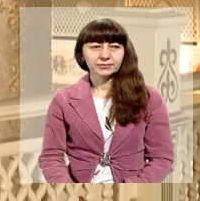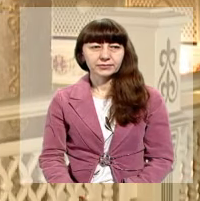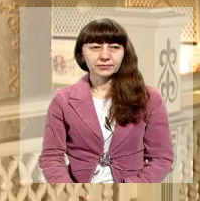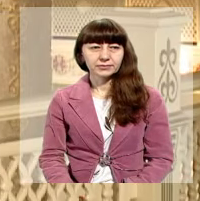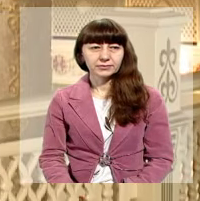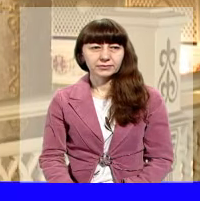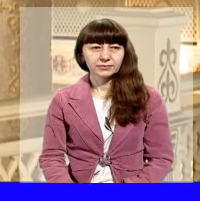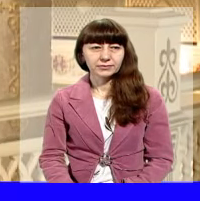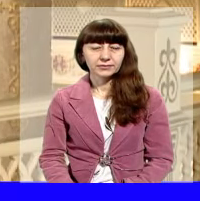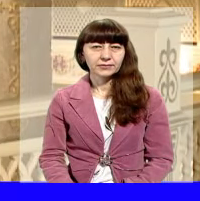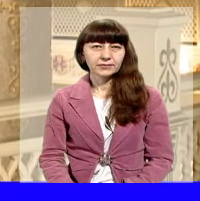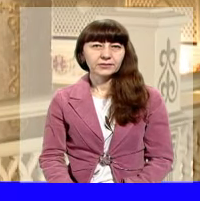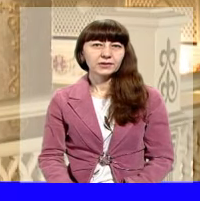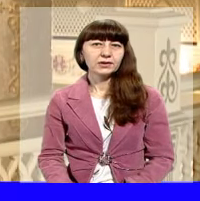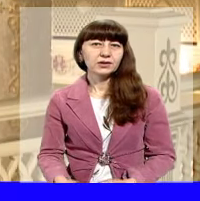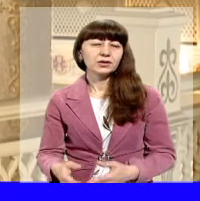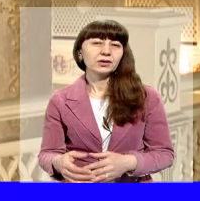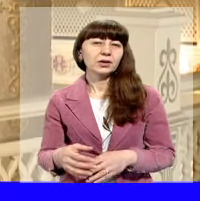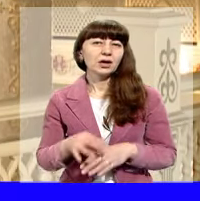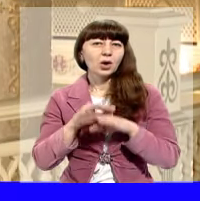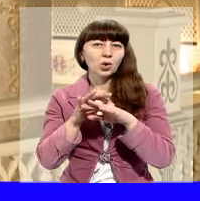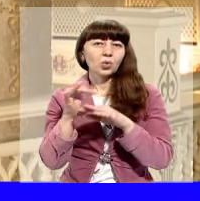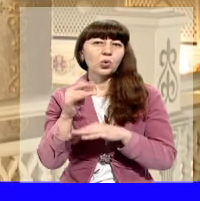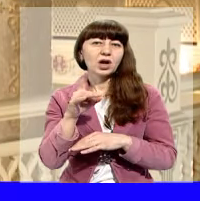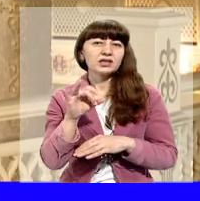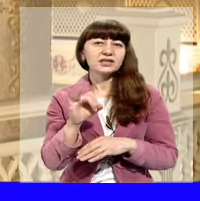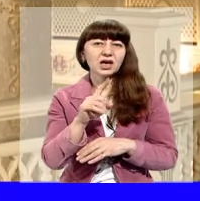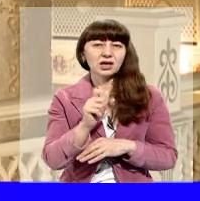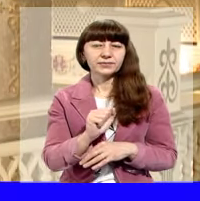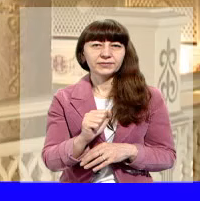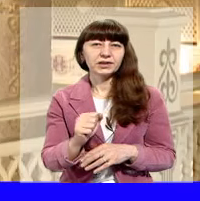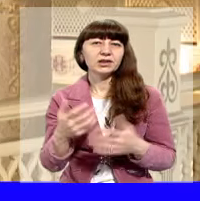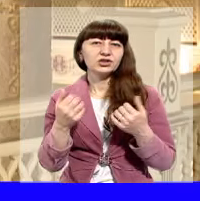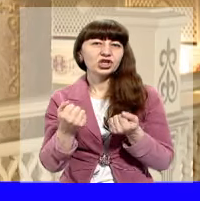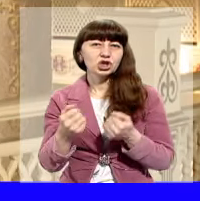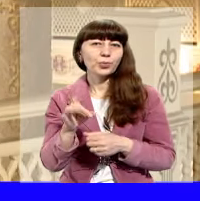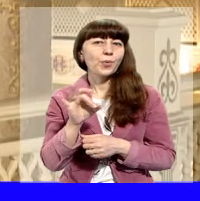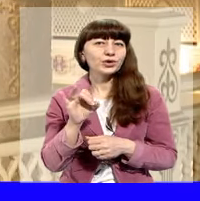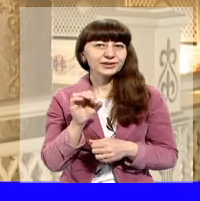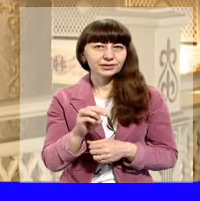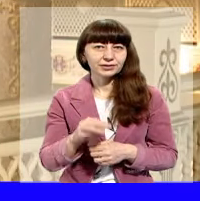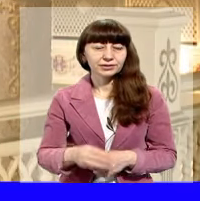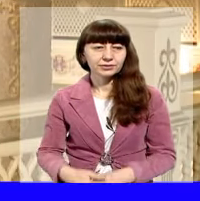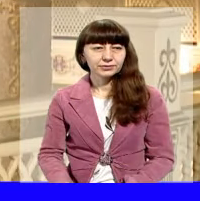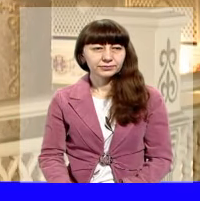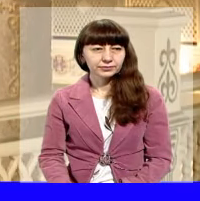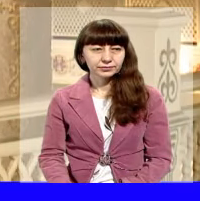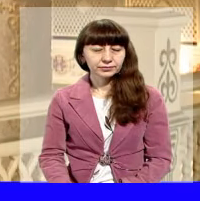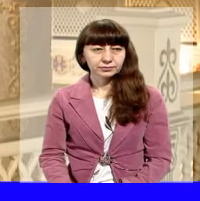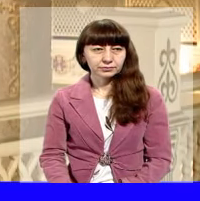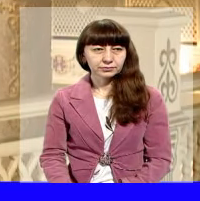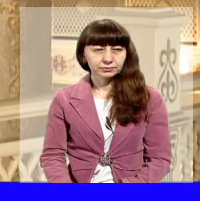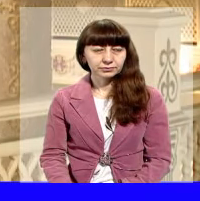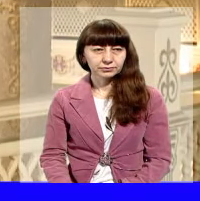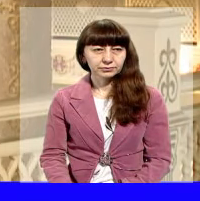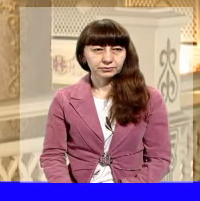биылғы ораза 30 күнге жалғасады. Өздеріңіз білесіздер, жылса өзгеріп отырады ғой. Кейбір жылдары 29 күн